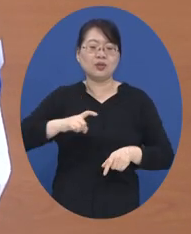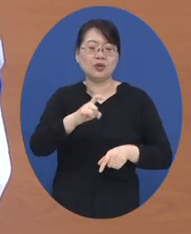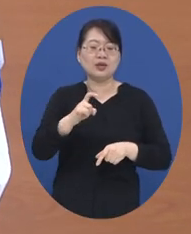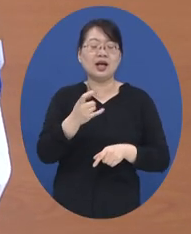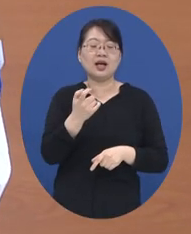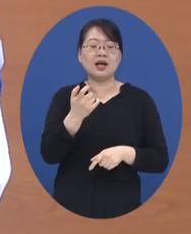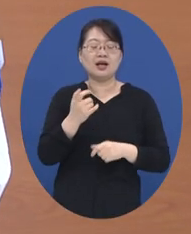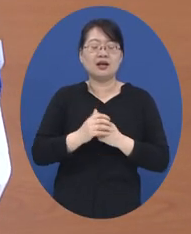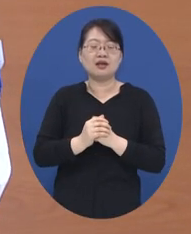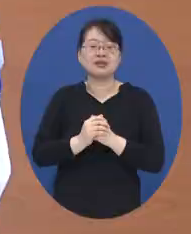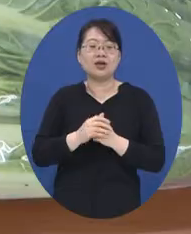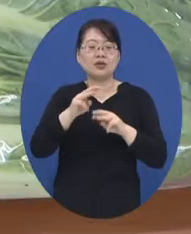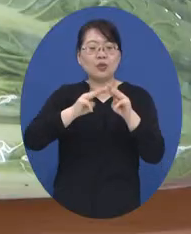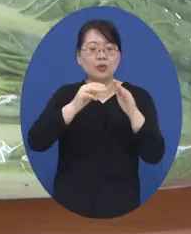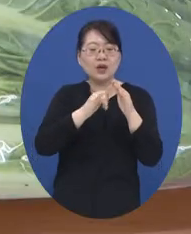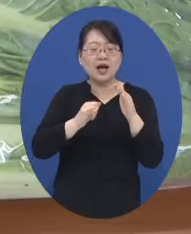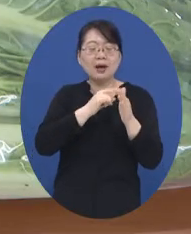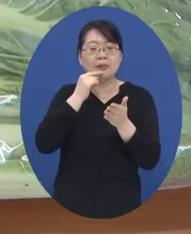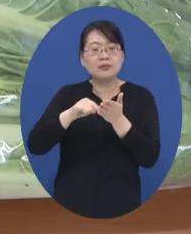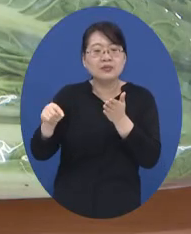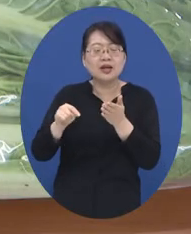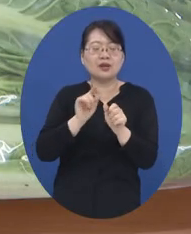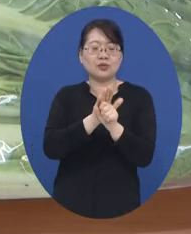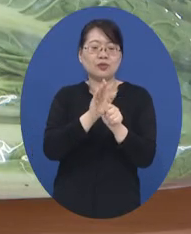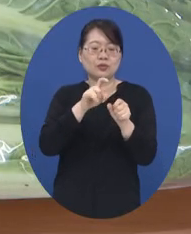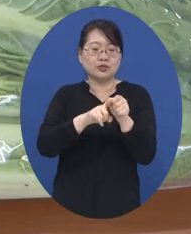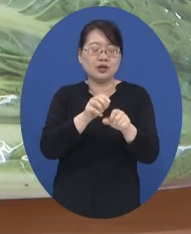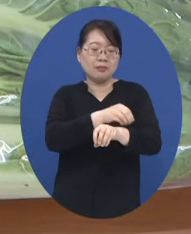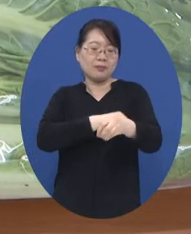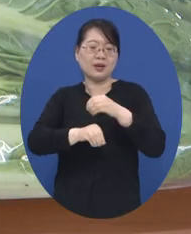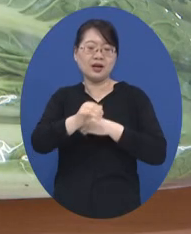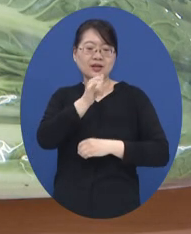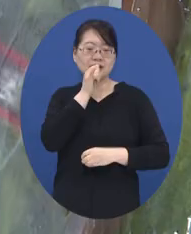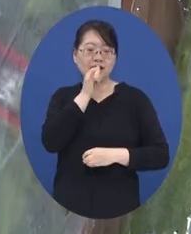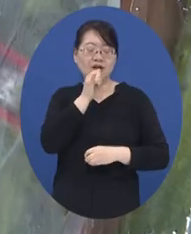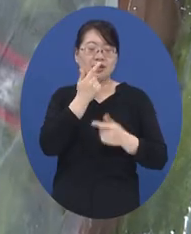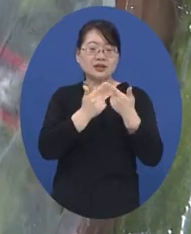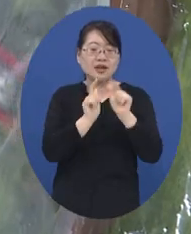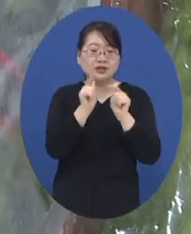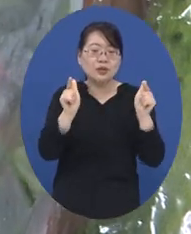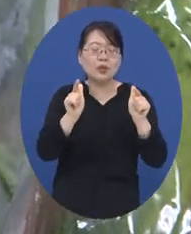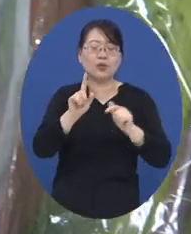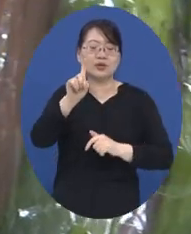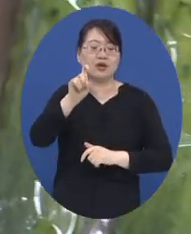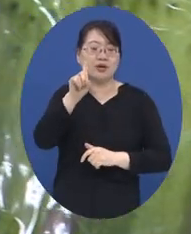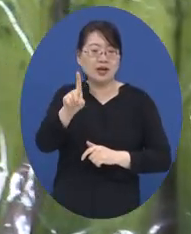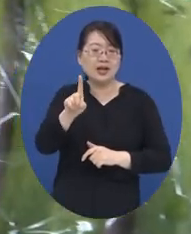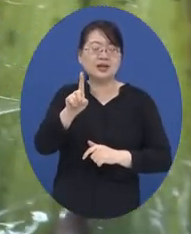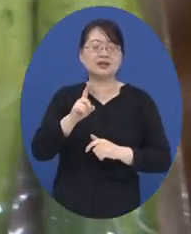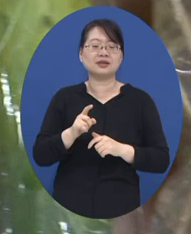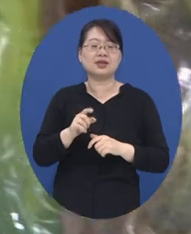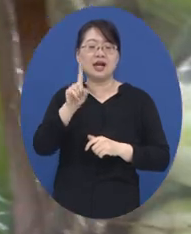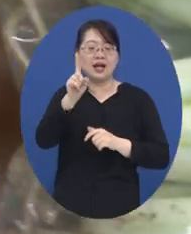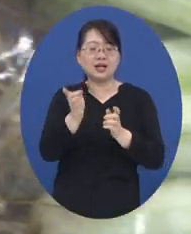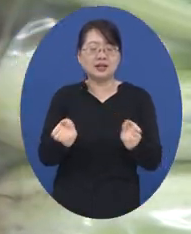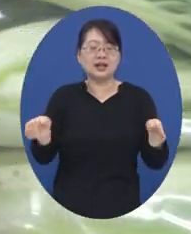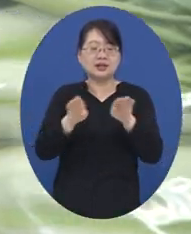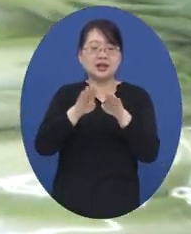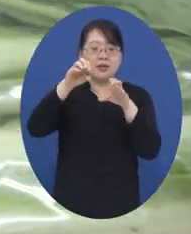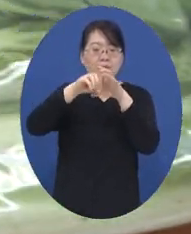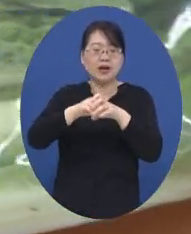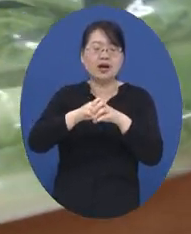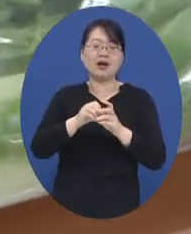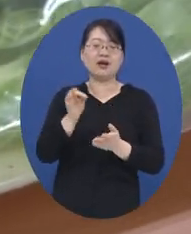농가를 돕기 위해 팔을 걷어 부쳤습니다 시금치와 얼갈이 9 대파 등 11가지 친환경 농산물을 한 상자에 담아